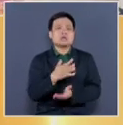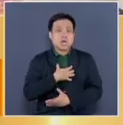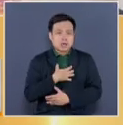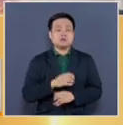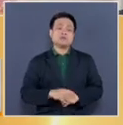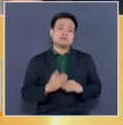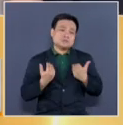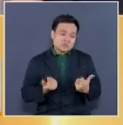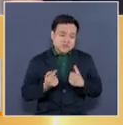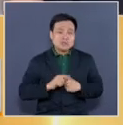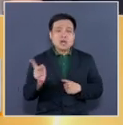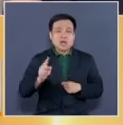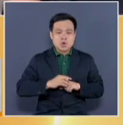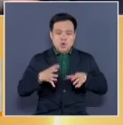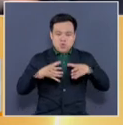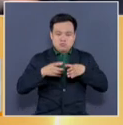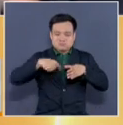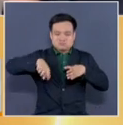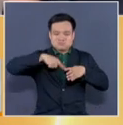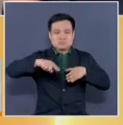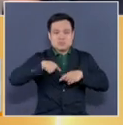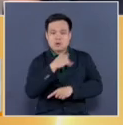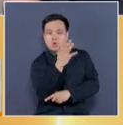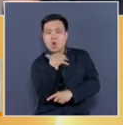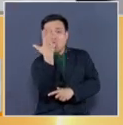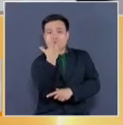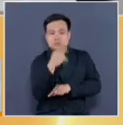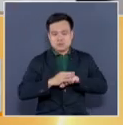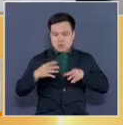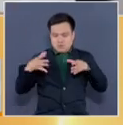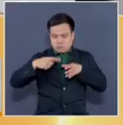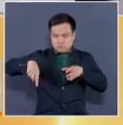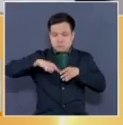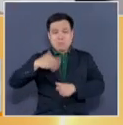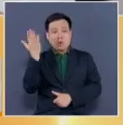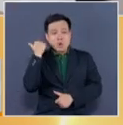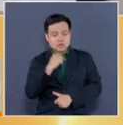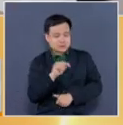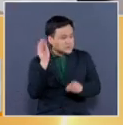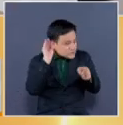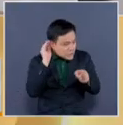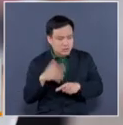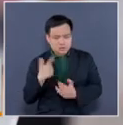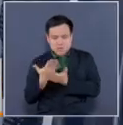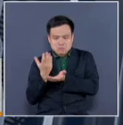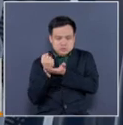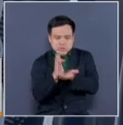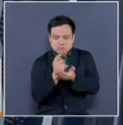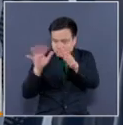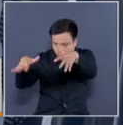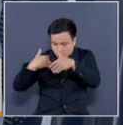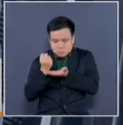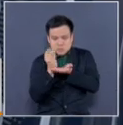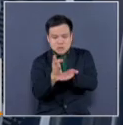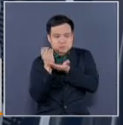กันไปศรัทธาร่างทรงคนหนึ่งอุตส่าห์รวบรวมเงินบริจาคให้แต่สุดท้ายเหมือนจะโดนโกงค่ะนี่เป็นอุทาห